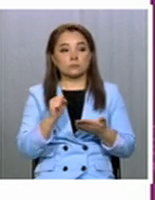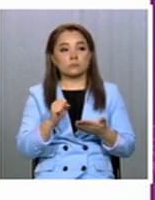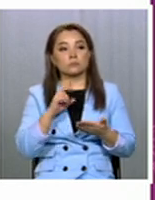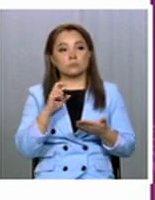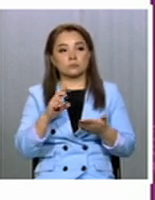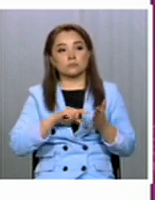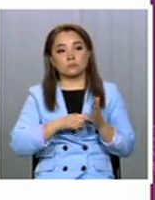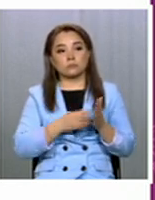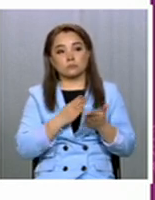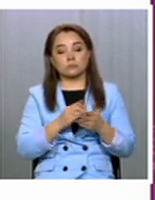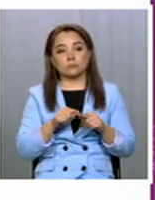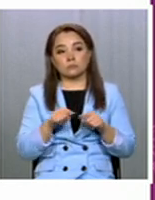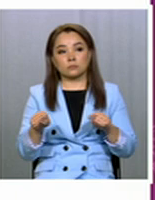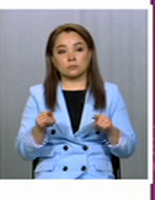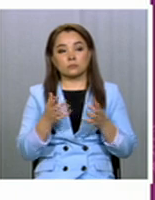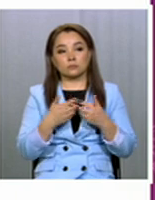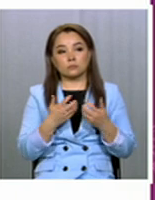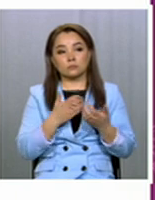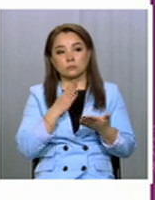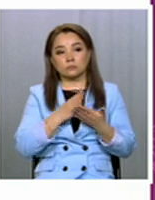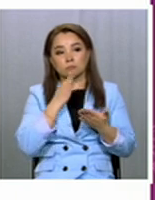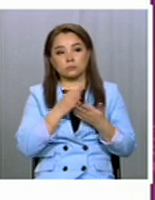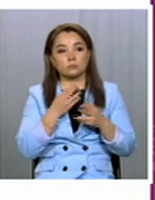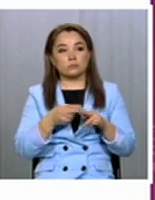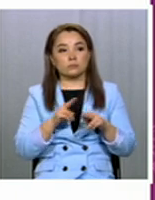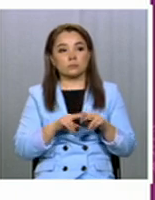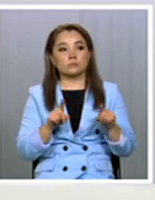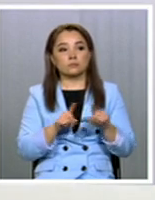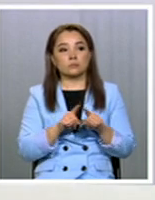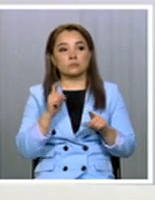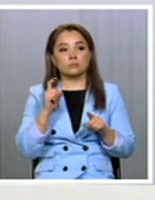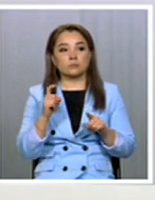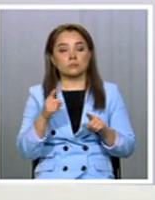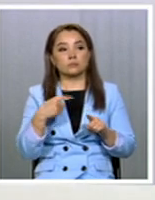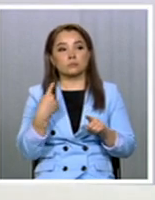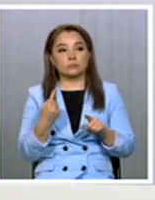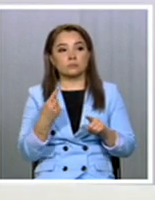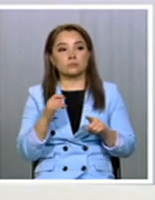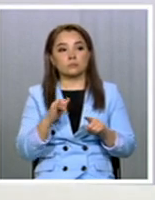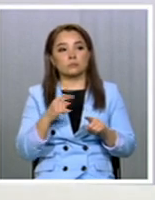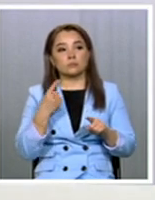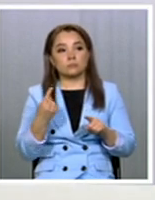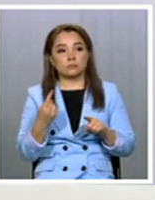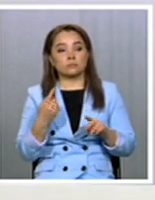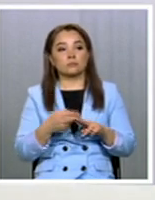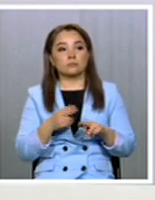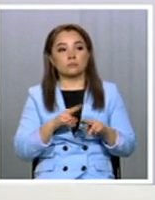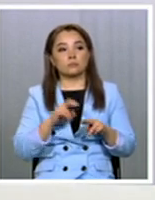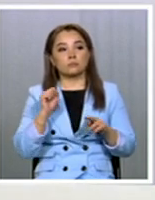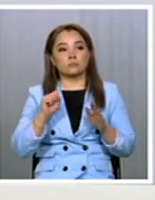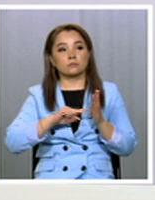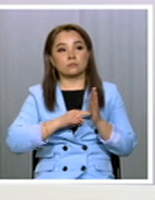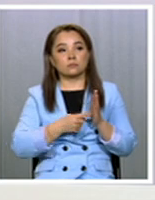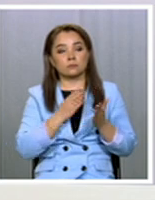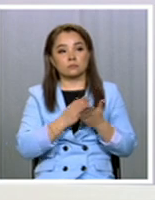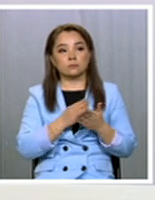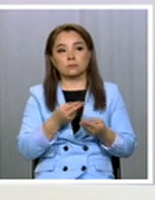нүктелерінің арақашықтығын есептейік. На жердегі x1 де y1 ол А нүктесінің